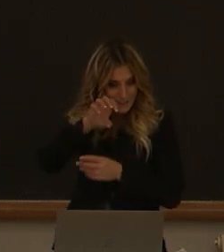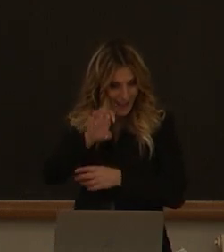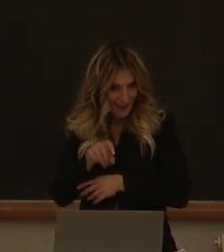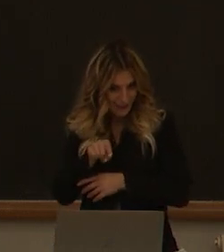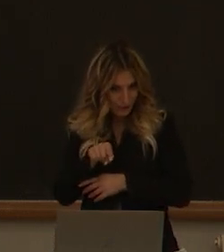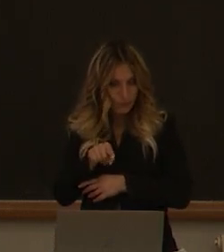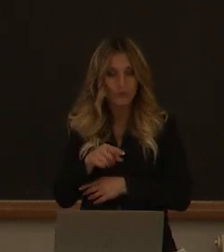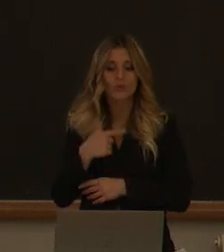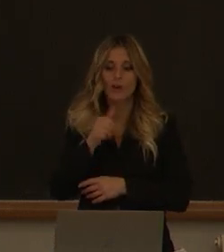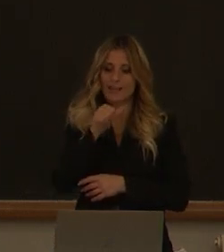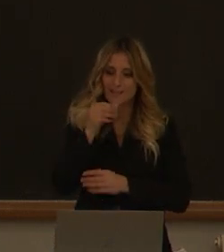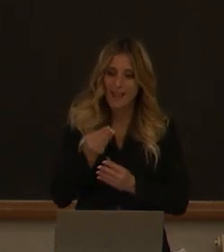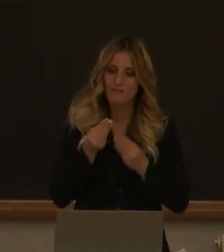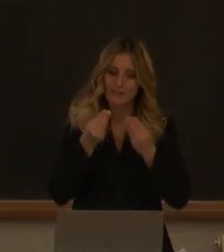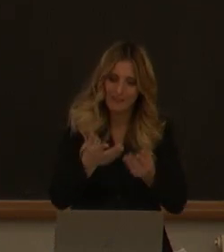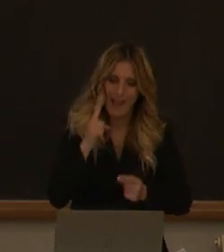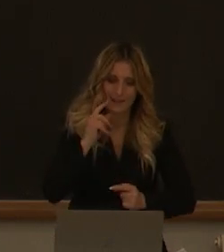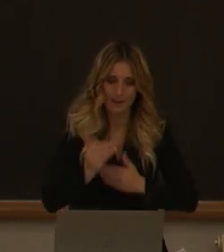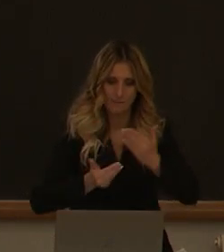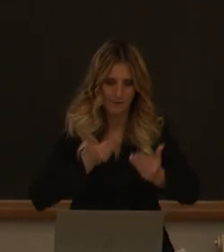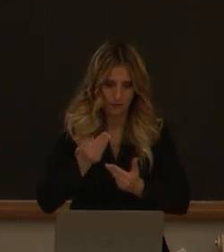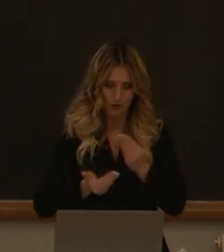parte di migliorare l'efficienza